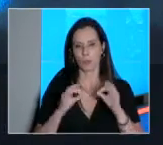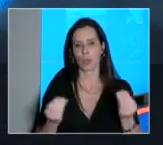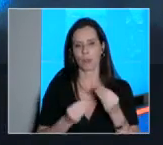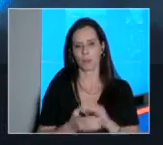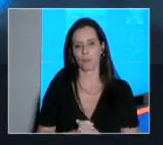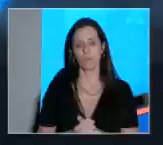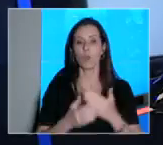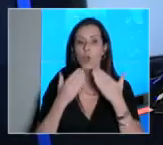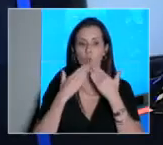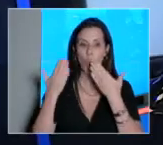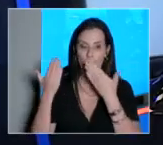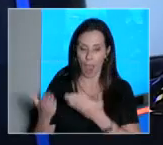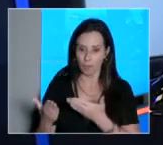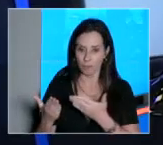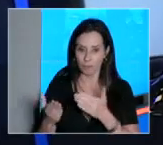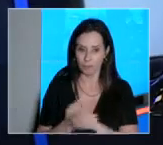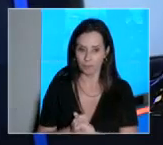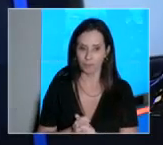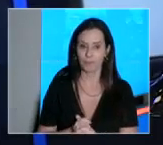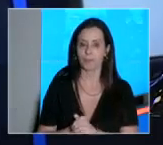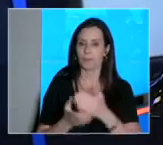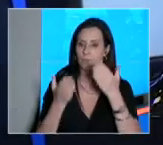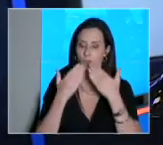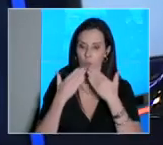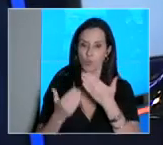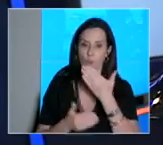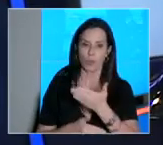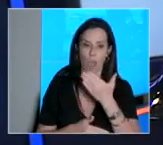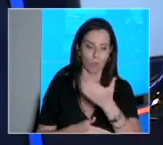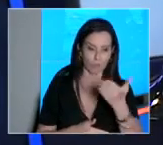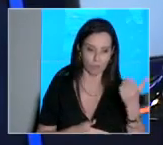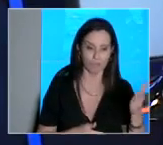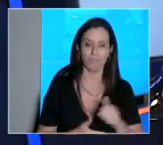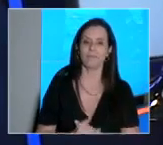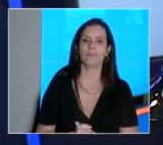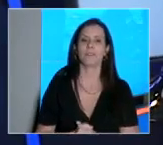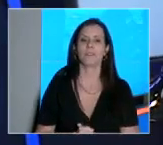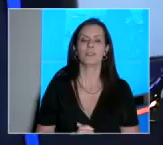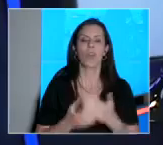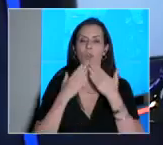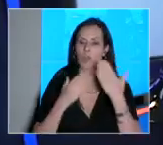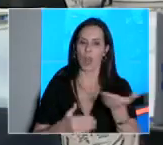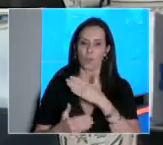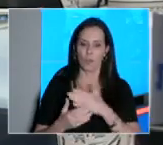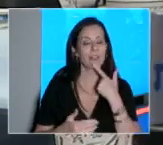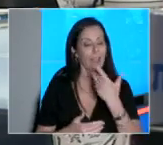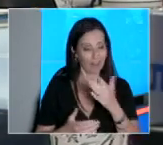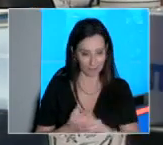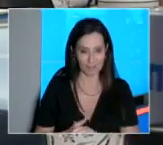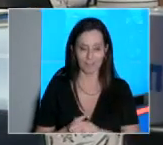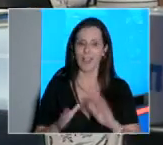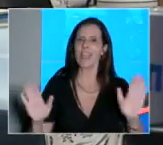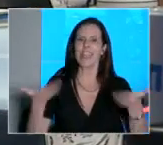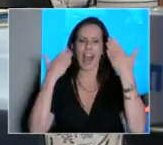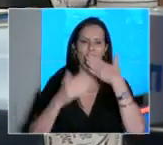העניין. אז אני אגיד תודה למיכל שרז שילאור, למרב סטיין, ליונתן ודאי, אני אגיד,